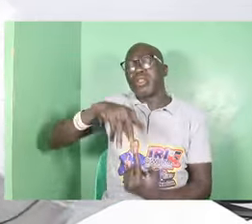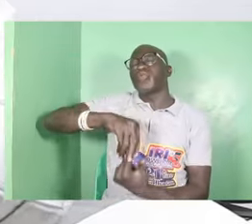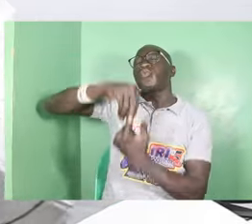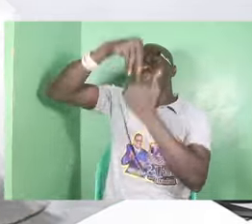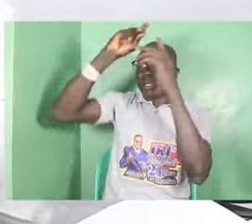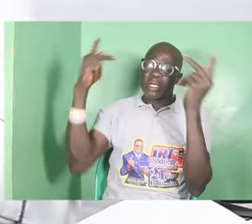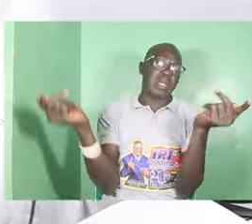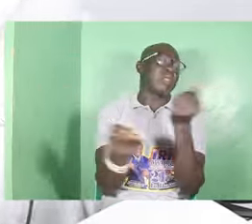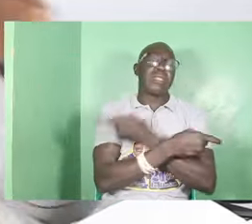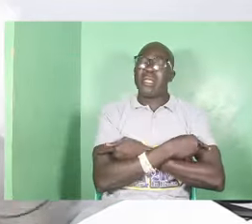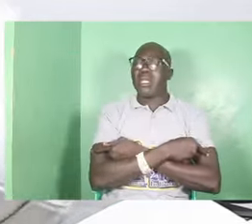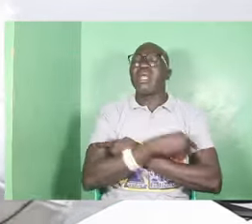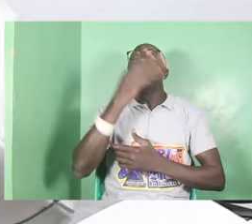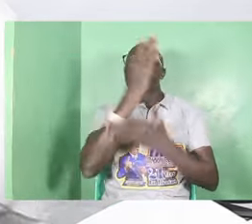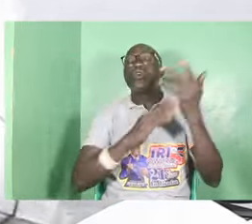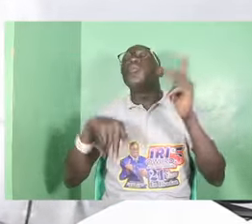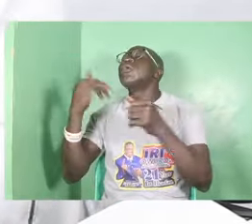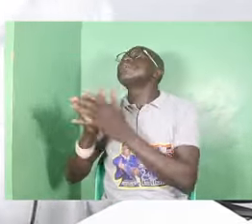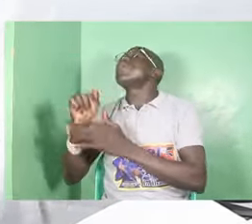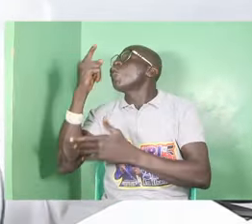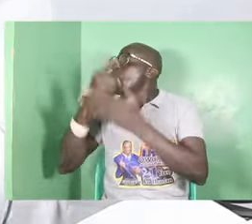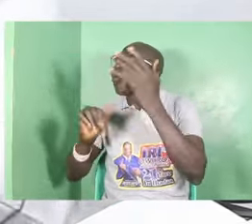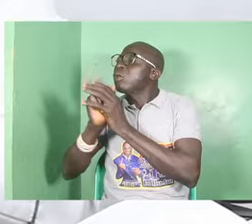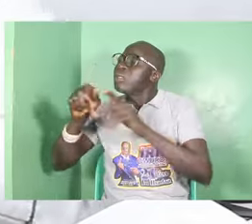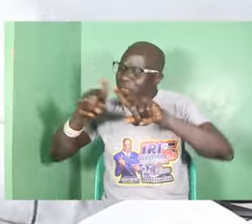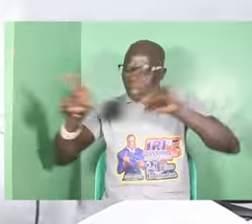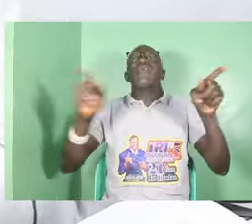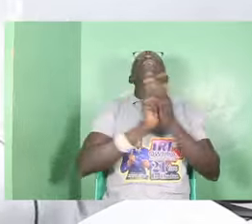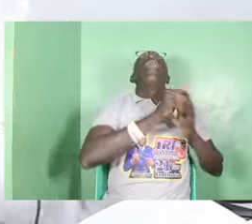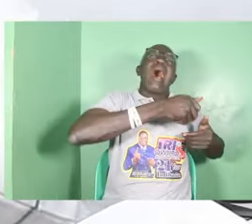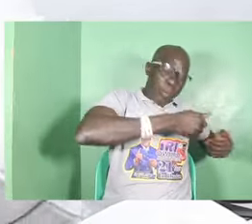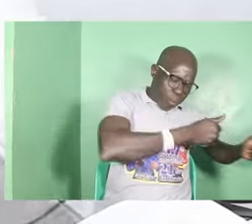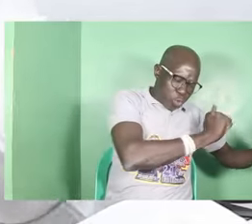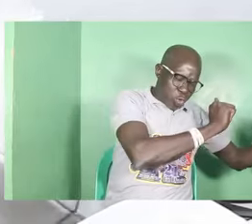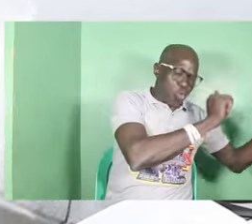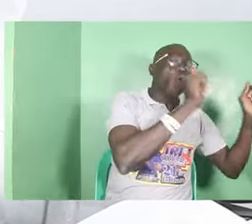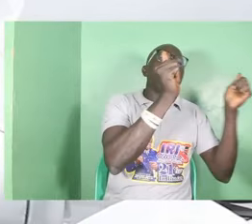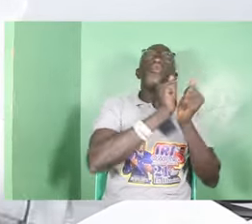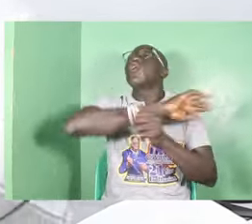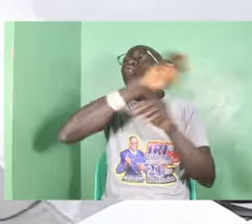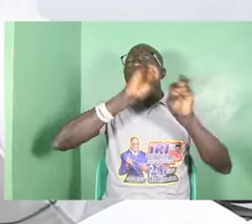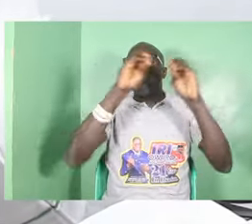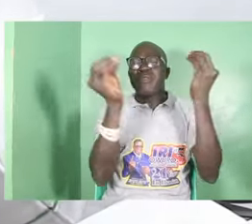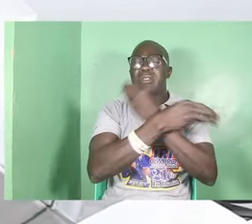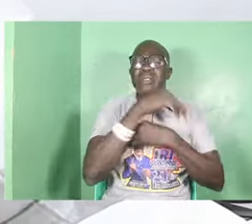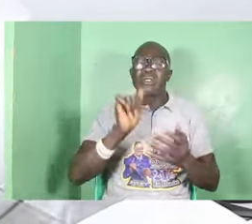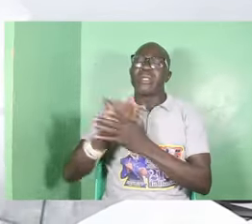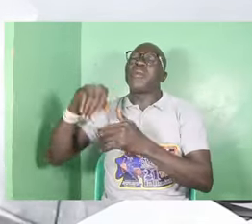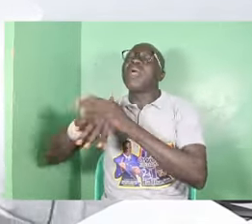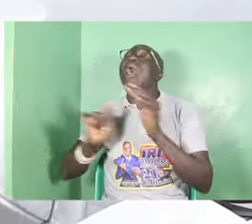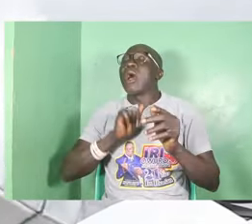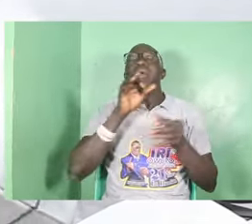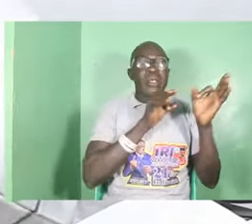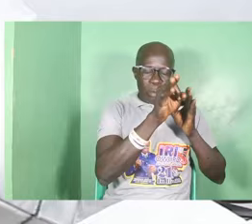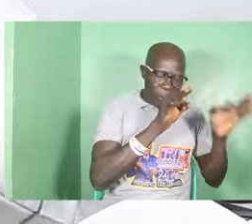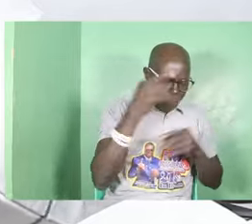tó yàtọ̀ ni. Because a different time. Ẹni ká dé kí ni ìyàtọ̀ apostate ni. What's the different visa process? Nínú àwọn offices tó kù. In all the offices that we have. Èmi ni màá sọ